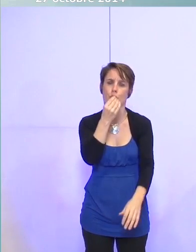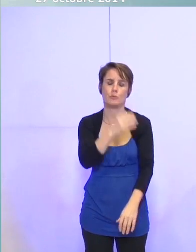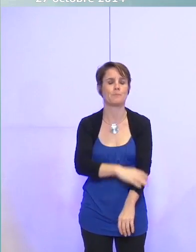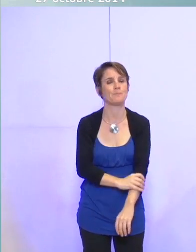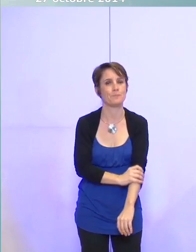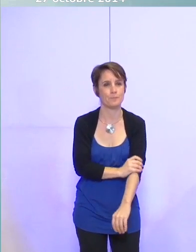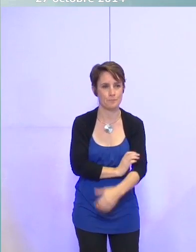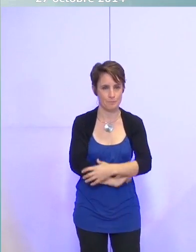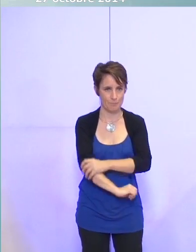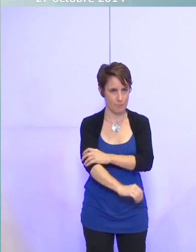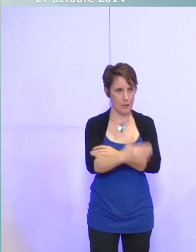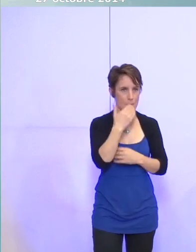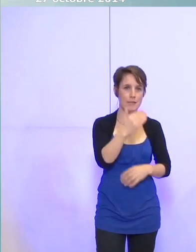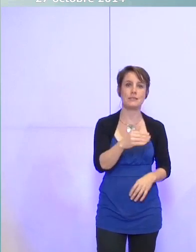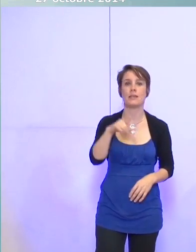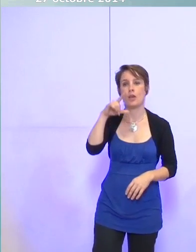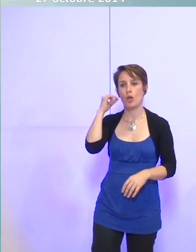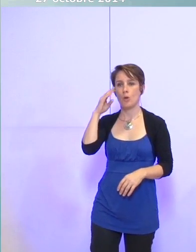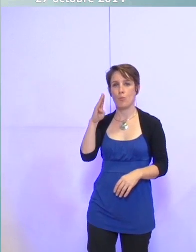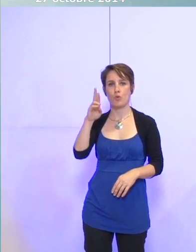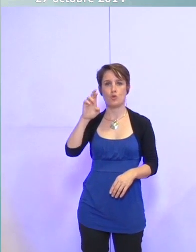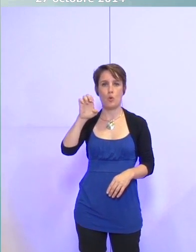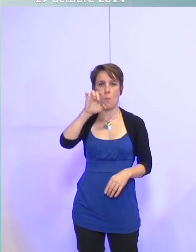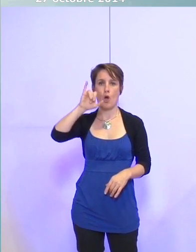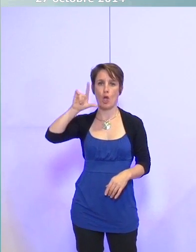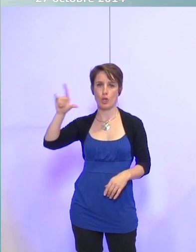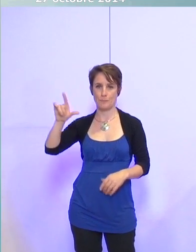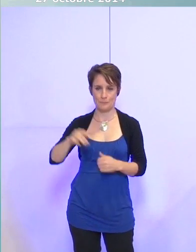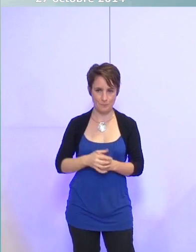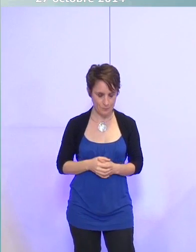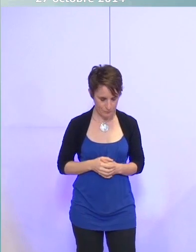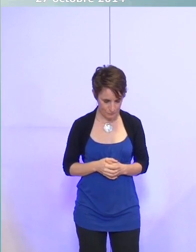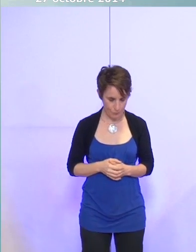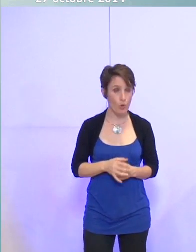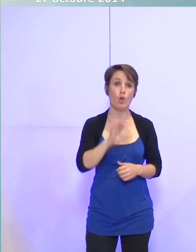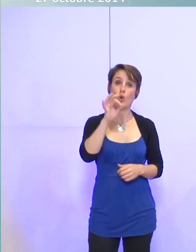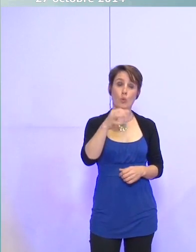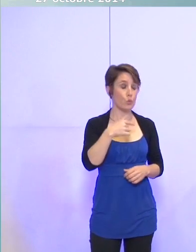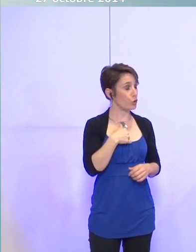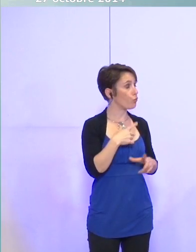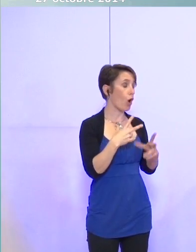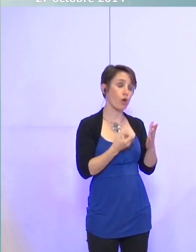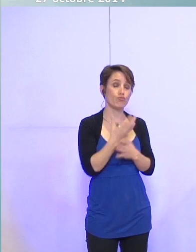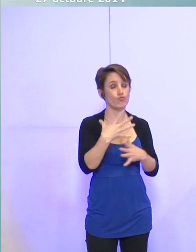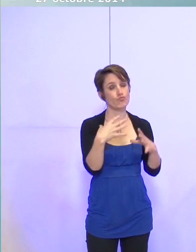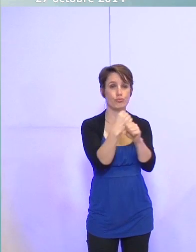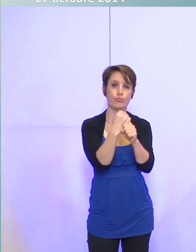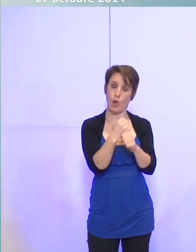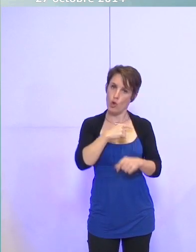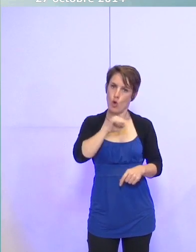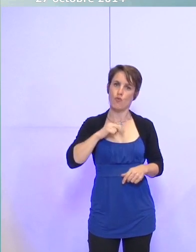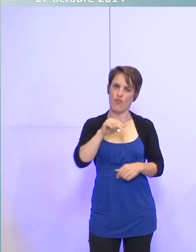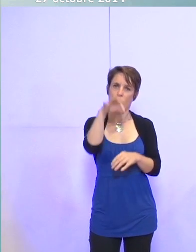Merci. Monsieur Breuil. Oui, merci monsieur le maire, je vais être assez rapide. Nous voterons nous aussi cette délibération, mais